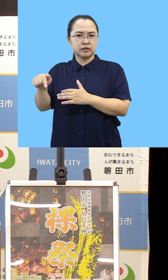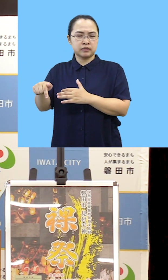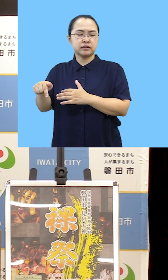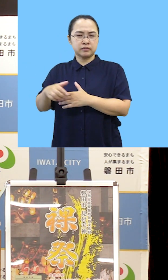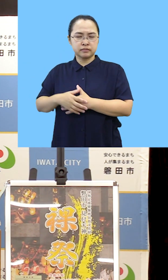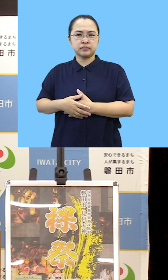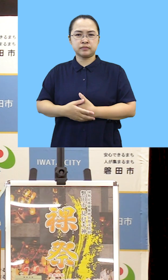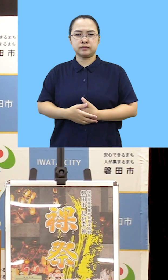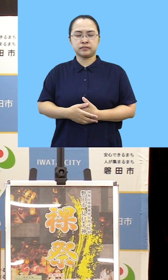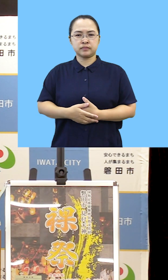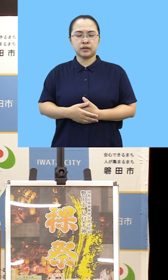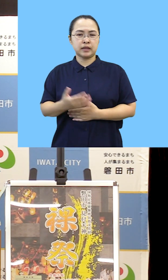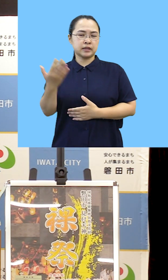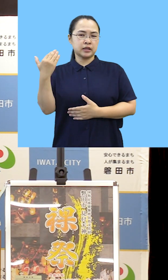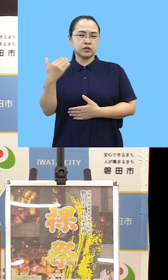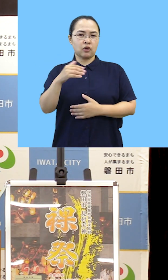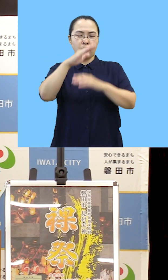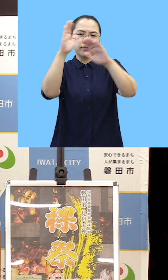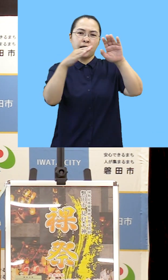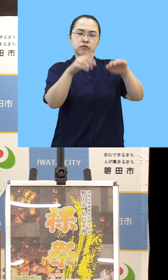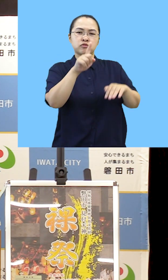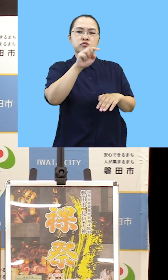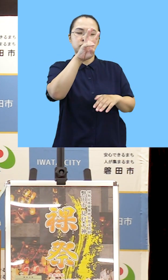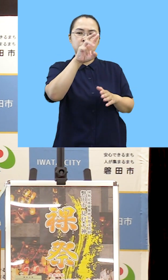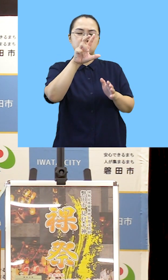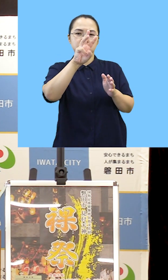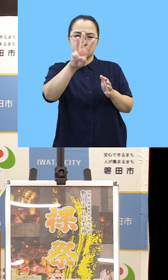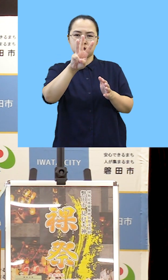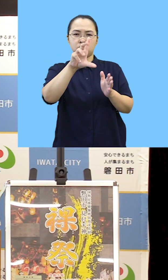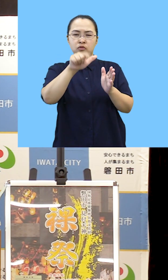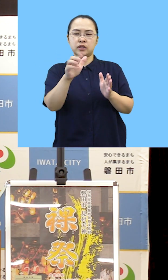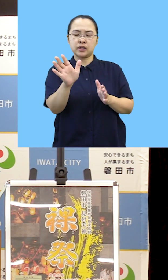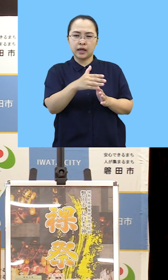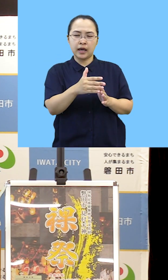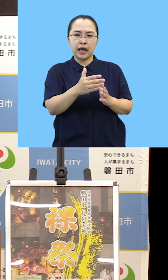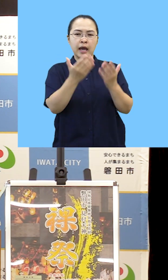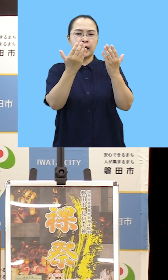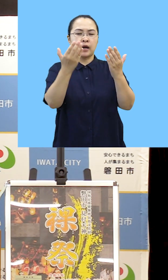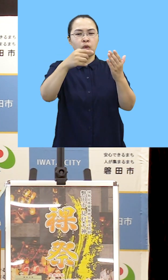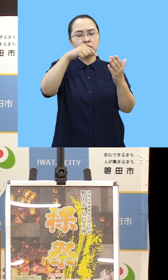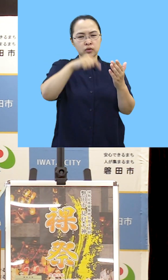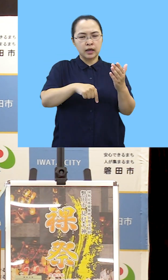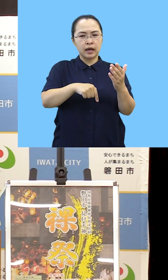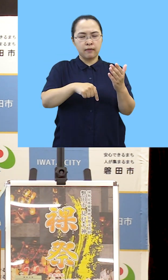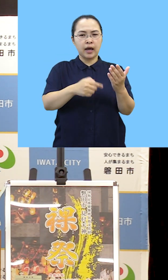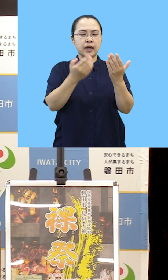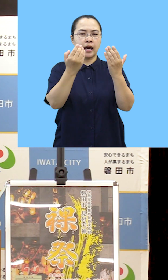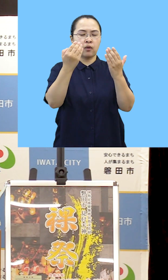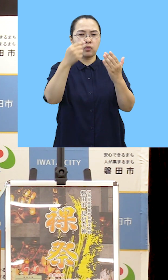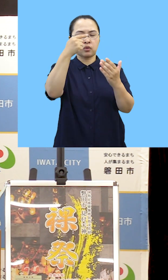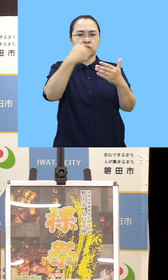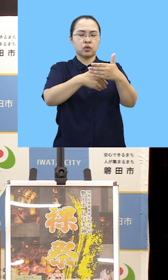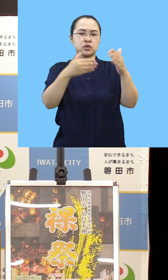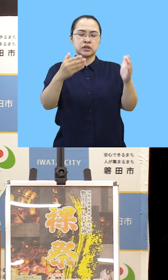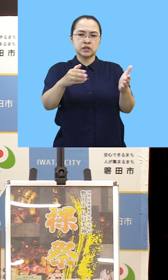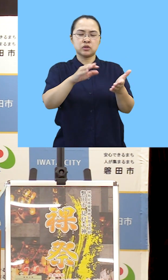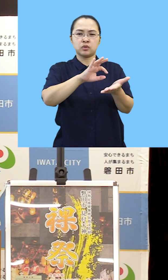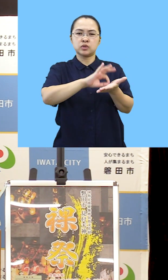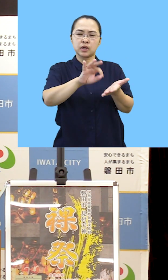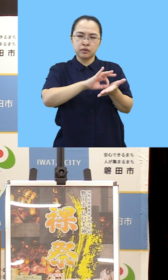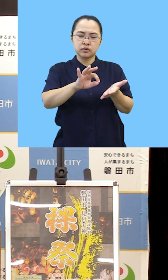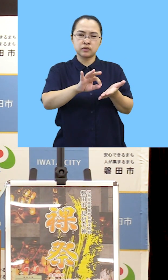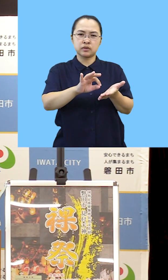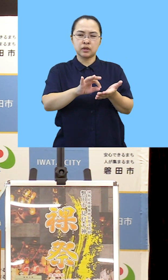が、この間の13号から基本的に学校については校内を生かすということで、